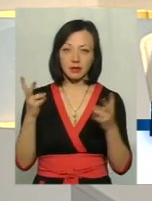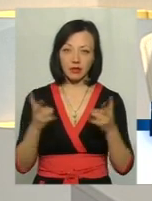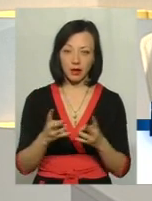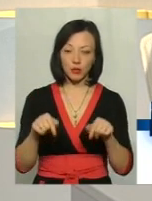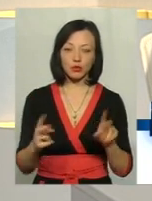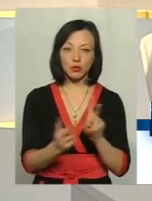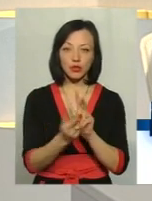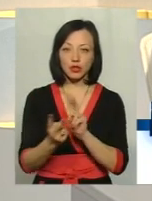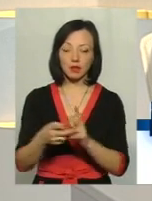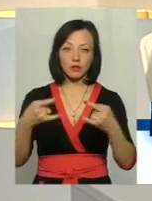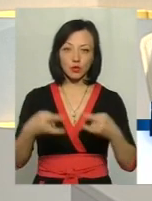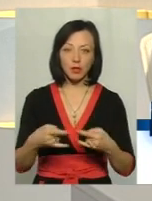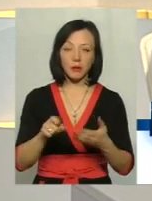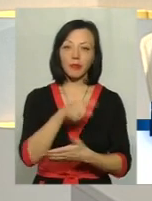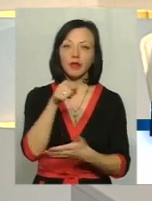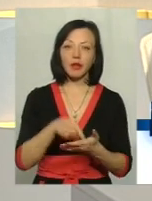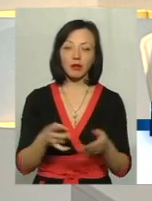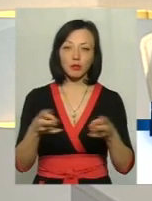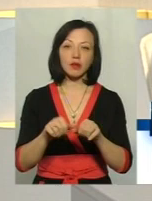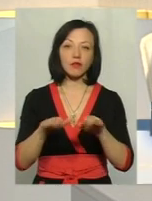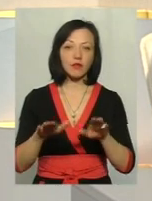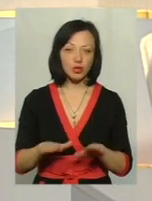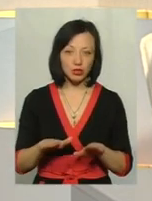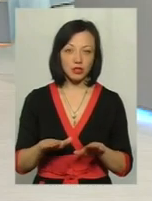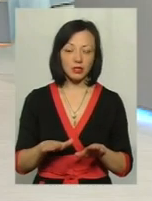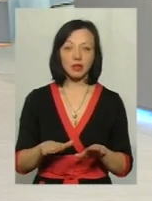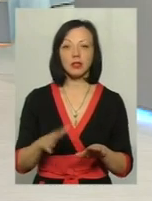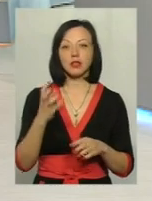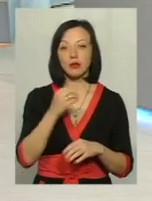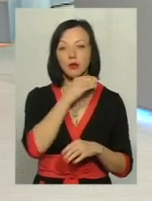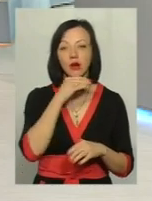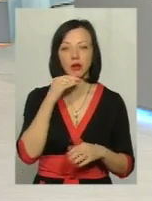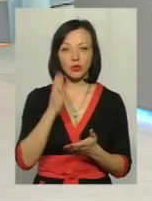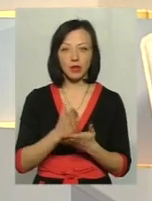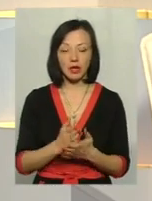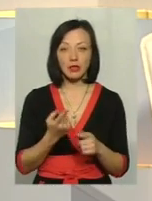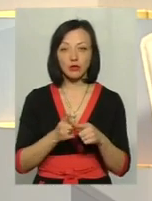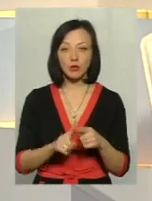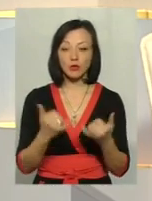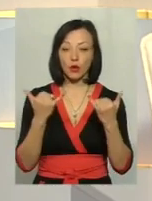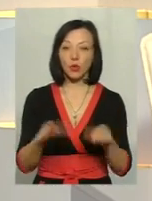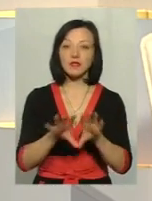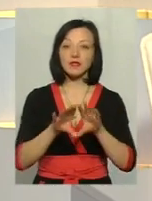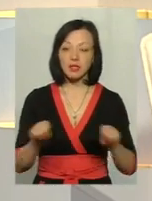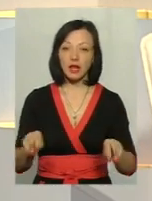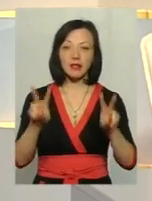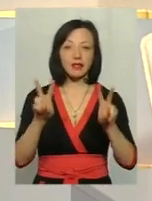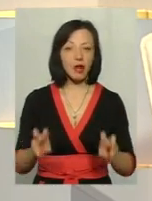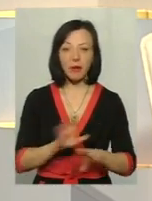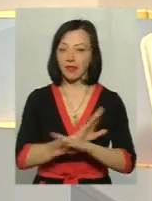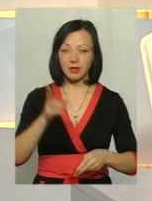тут зустрічатися у студії, і питання, які необхідно вирішити, є ще чимало. На цьому сьогодні все. Тема не